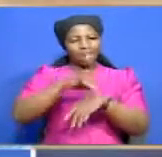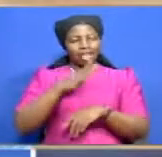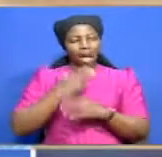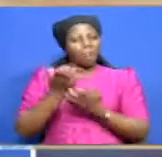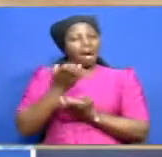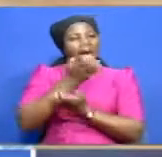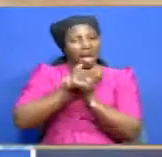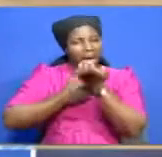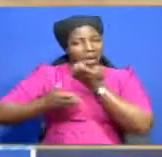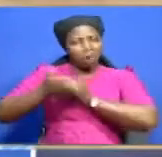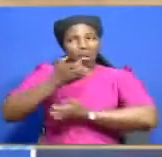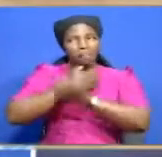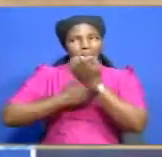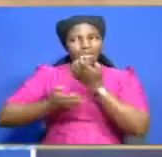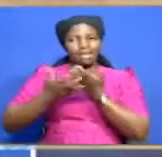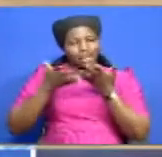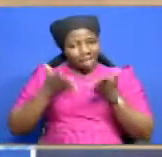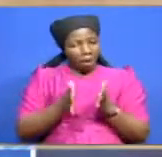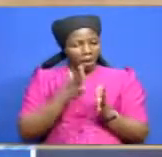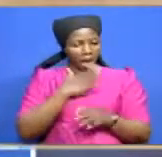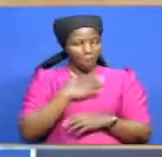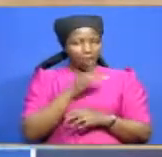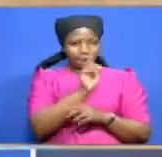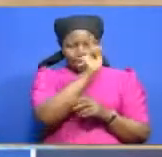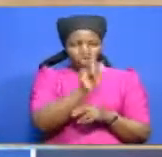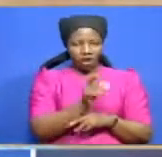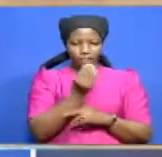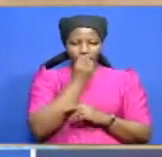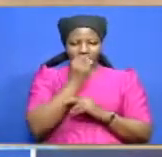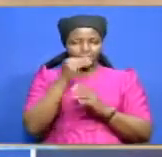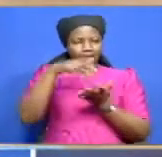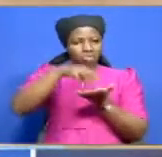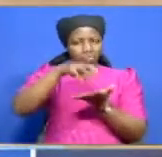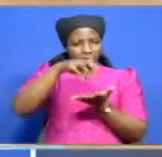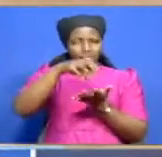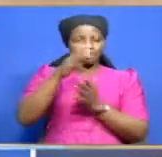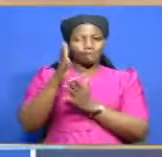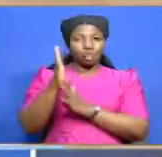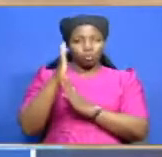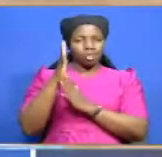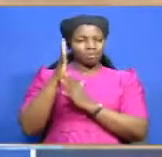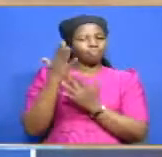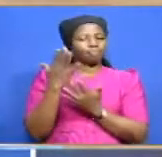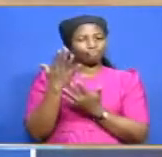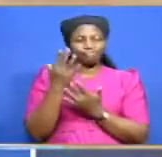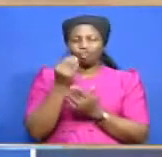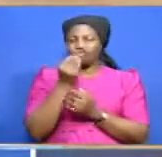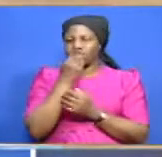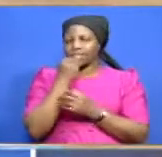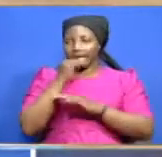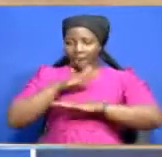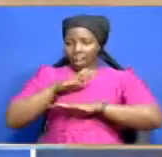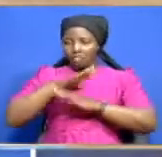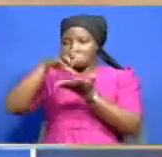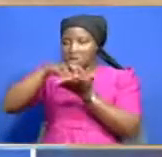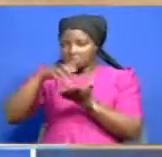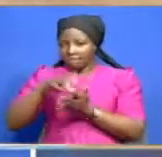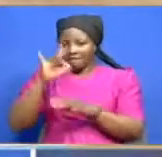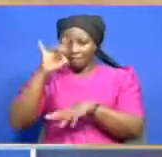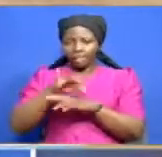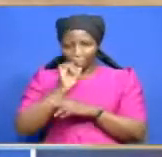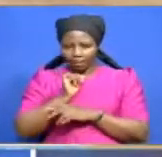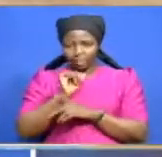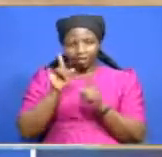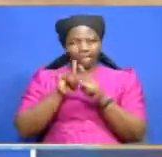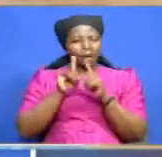exasperated our region's food security situation and has disrupted and slowed down some of the ongoing peace efforts